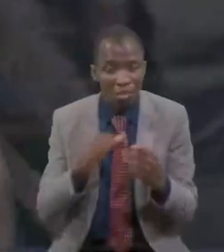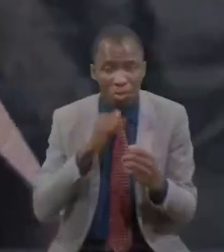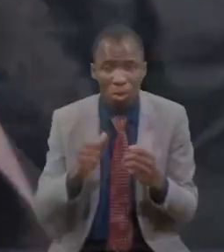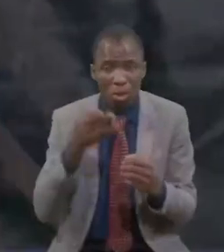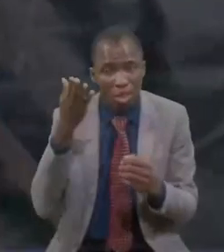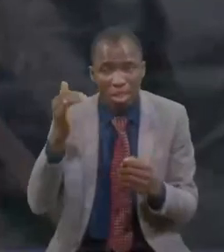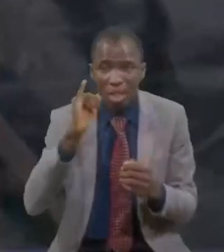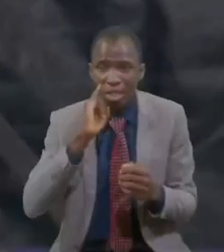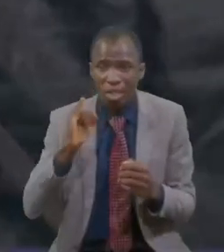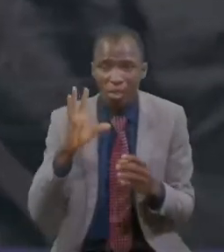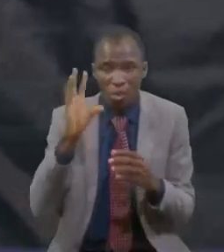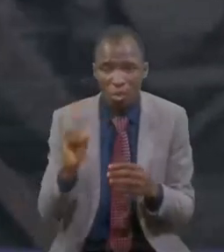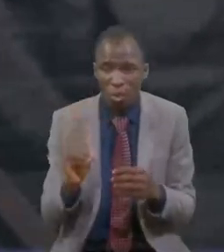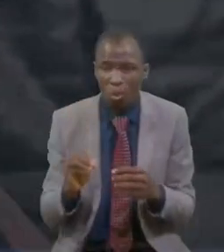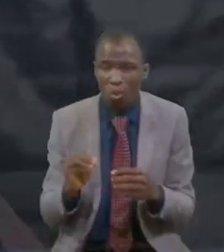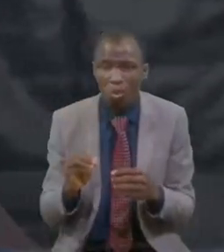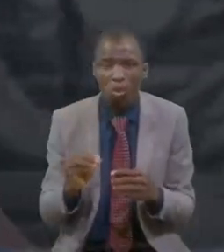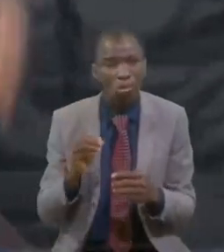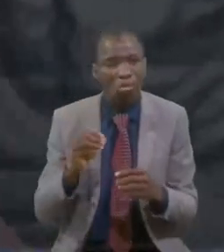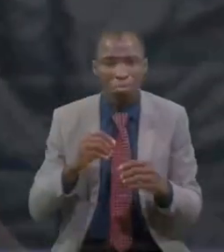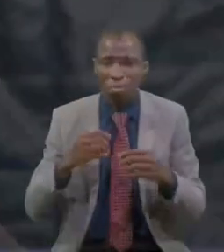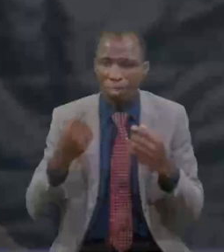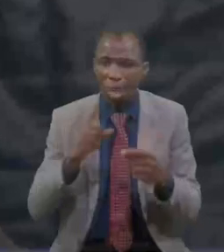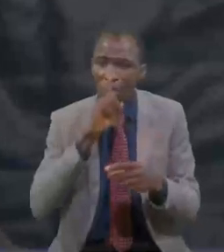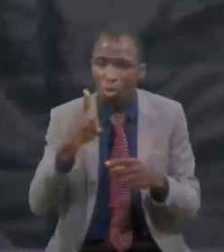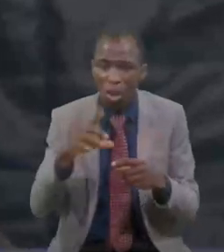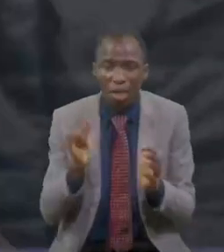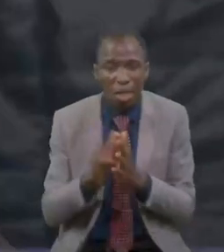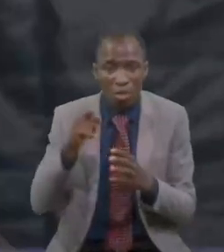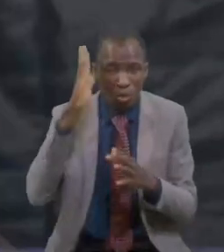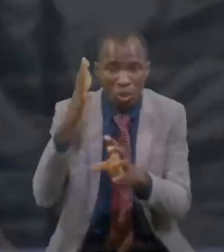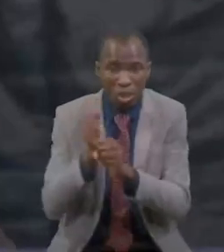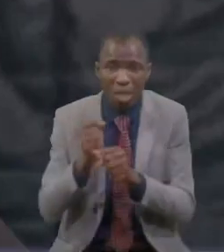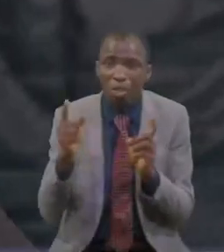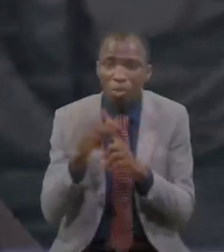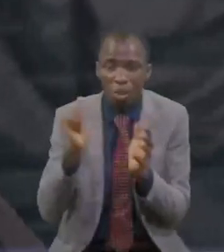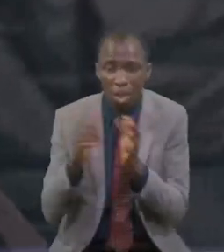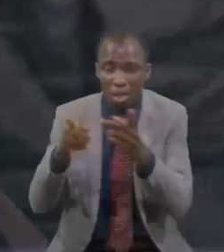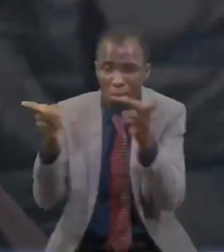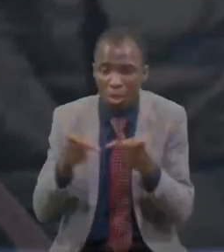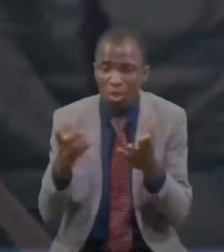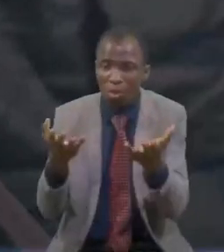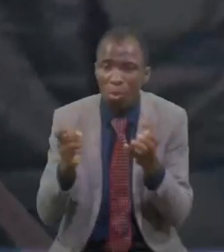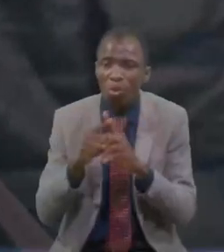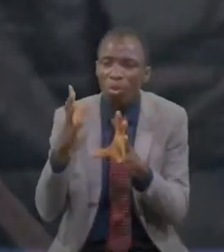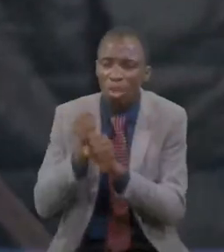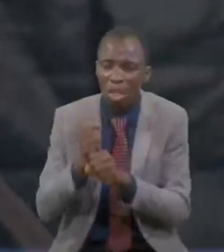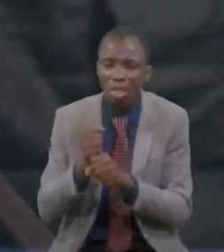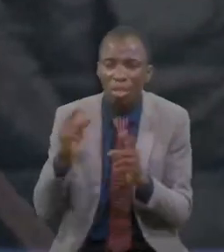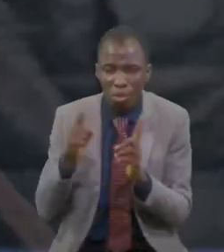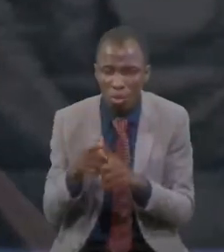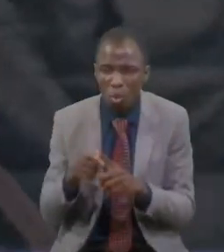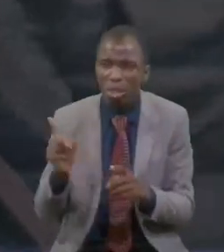n'y a pas de garantie que tu il n'y a pas de garantie que tu sois à ce lieuà il